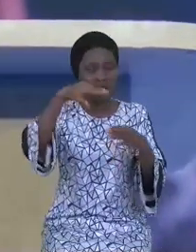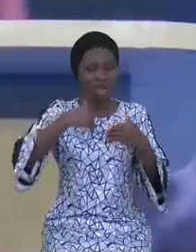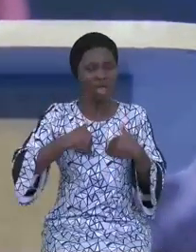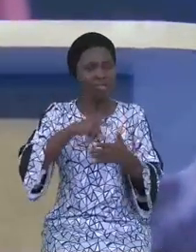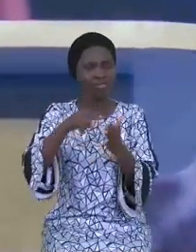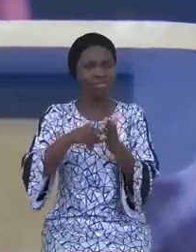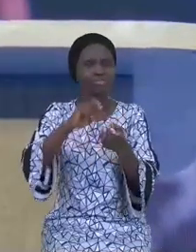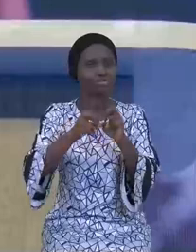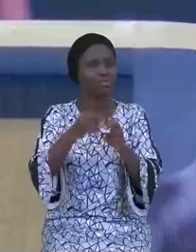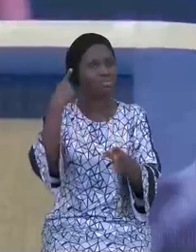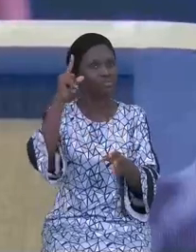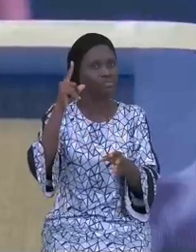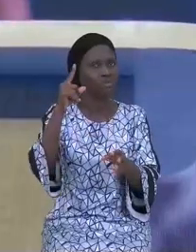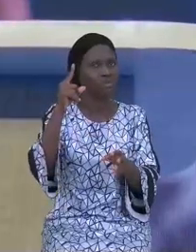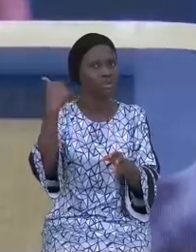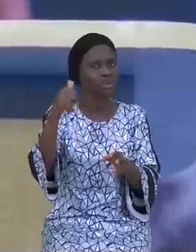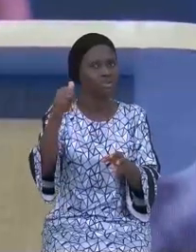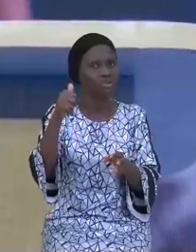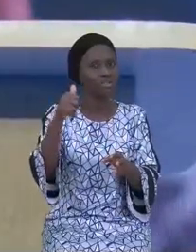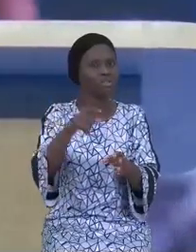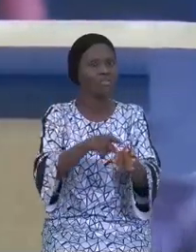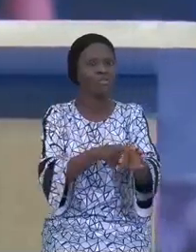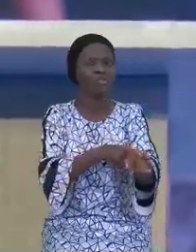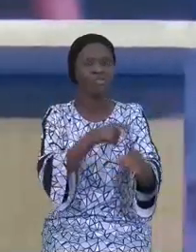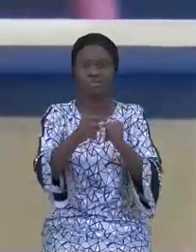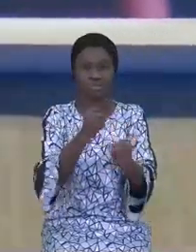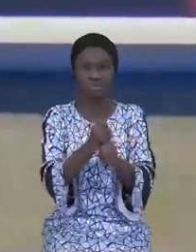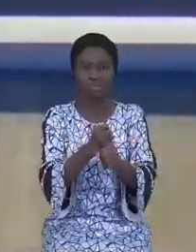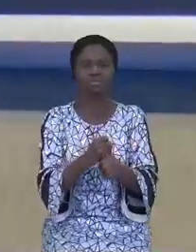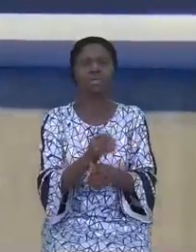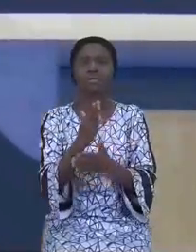Il avait un problème depuis 10 ans.